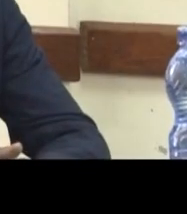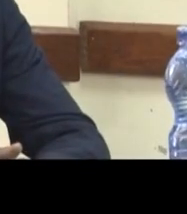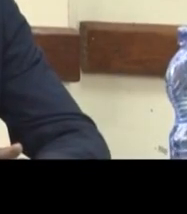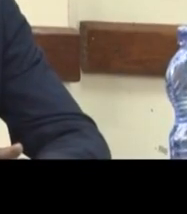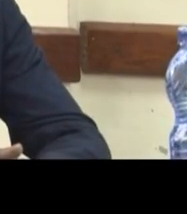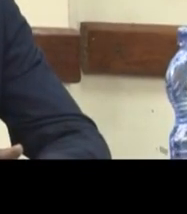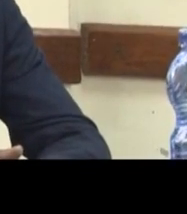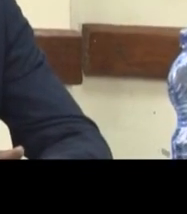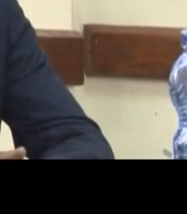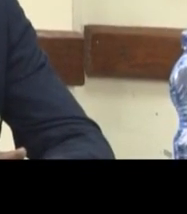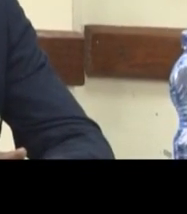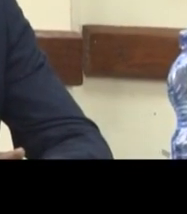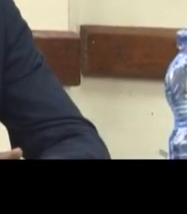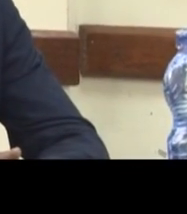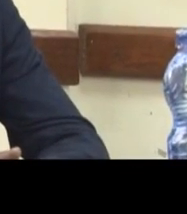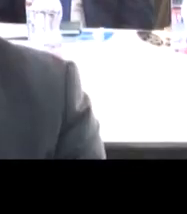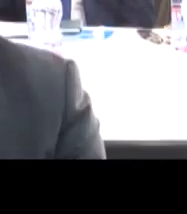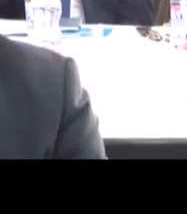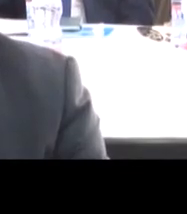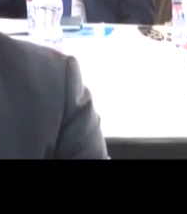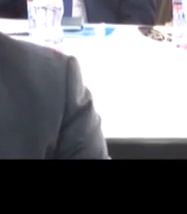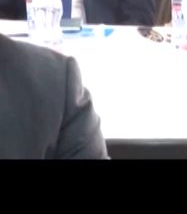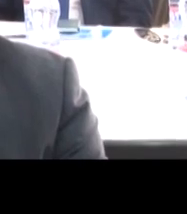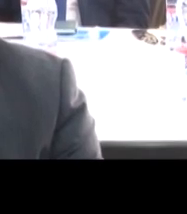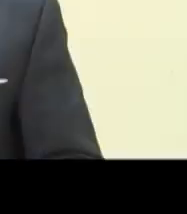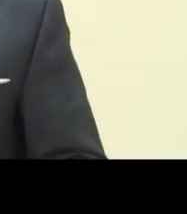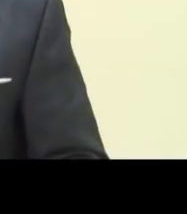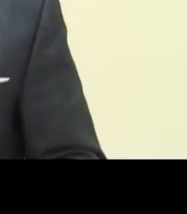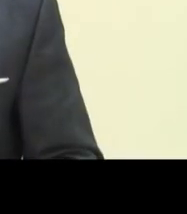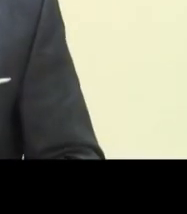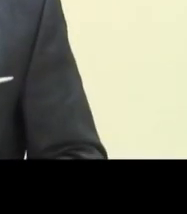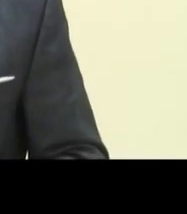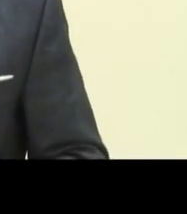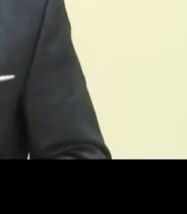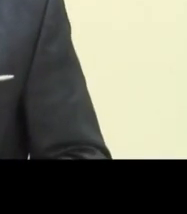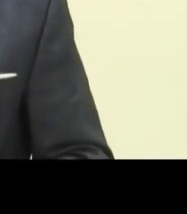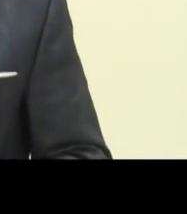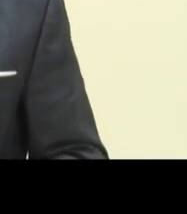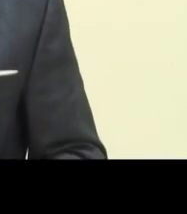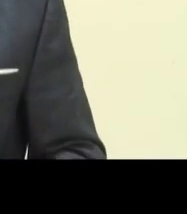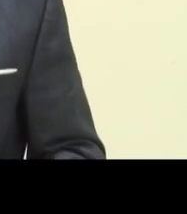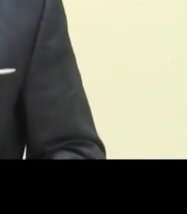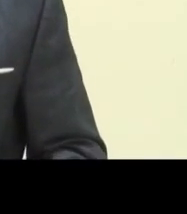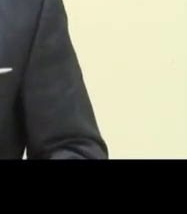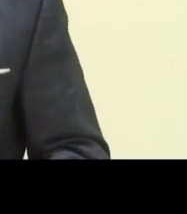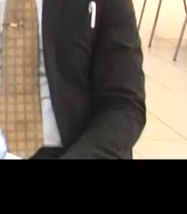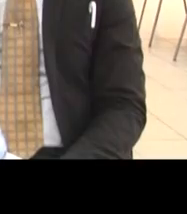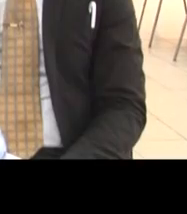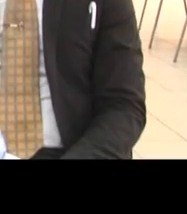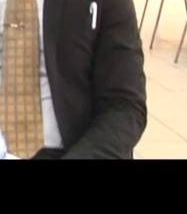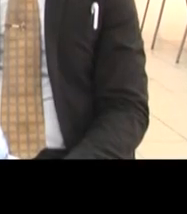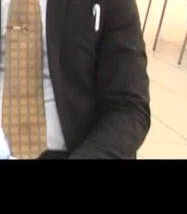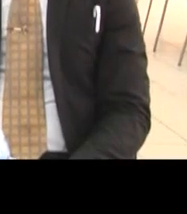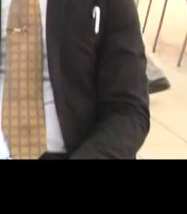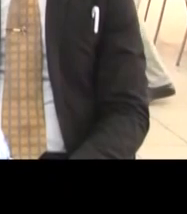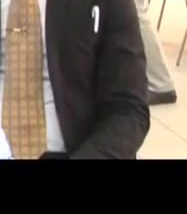assises organisées conjointement par l'UNPC et la MONUSCO. Pour permettre à ce que cet atelier se tienne. Dans le